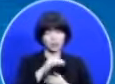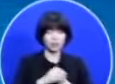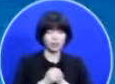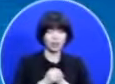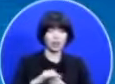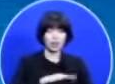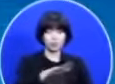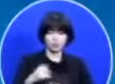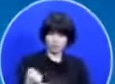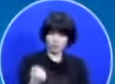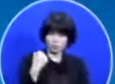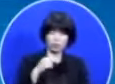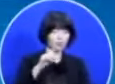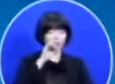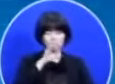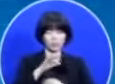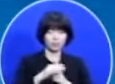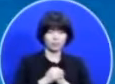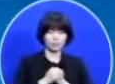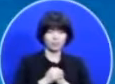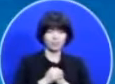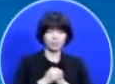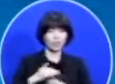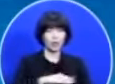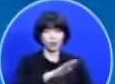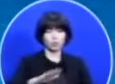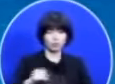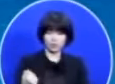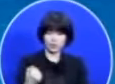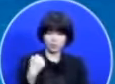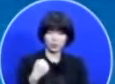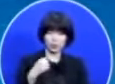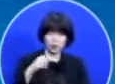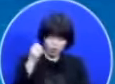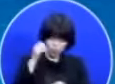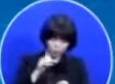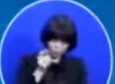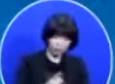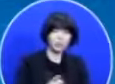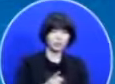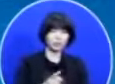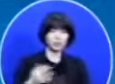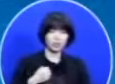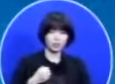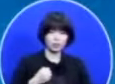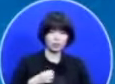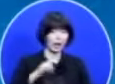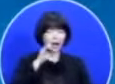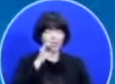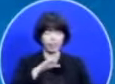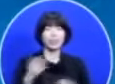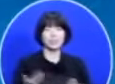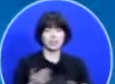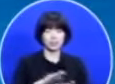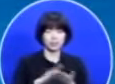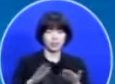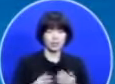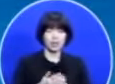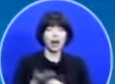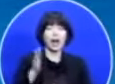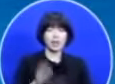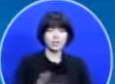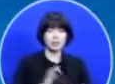우리 힘으로는 못합니다 우리 힘으로 우리 본 송으로 는 될 수 있는 일이 아닙니다 그러나